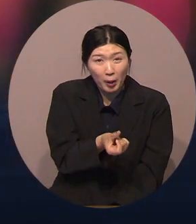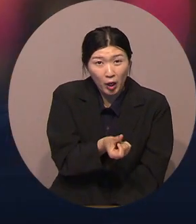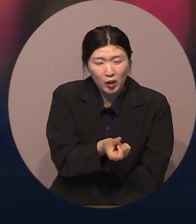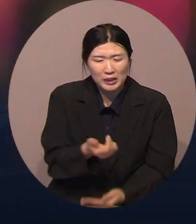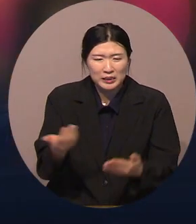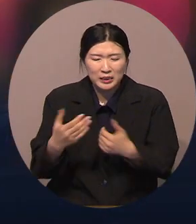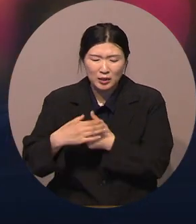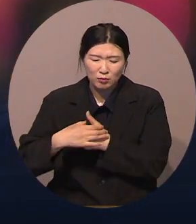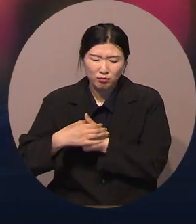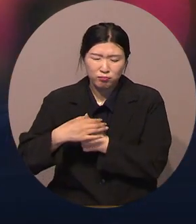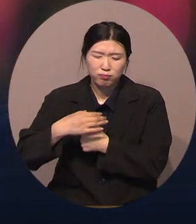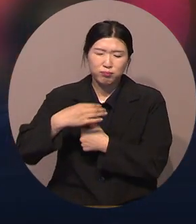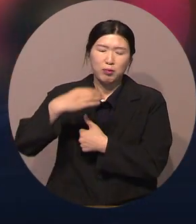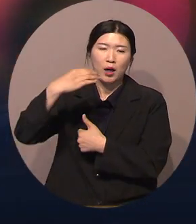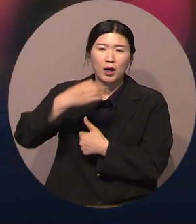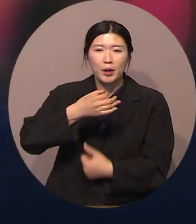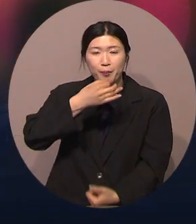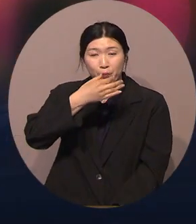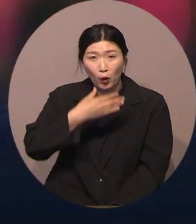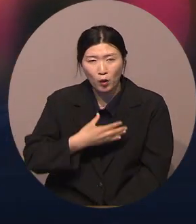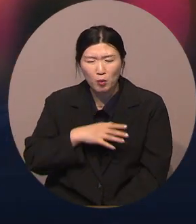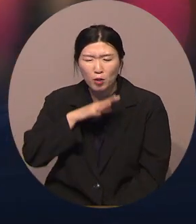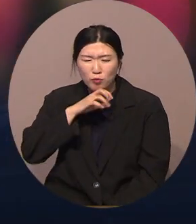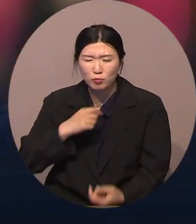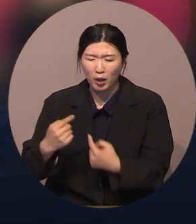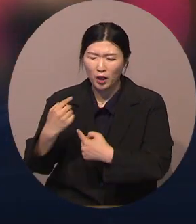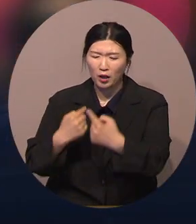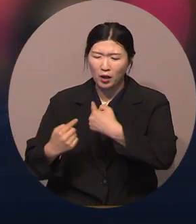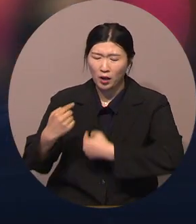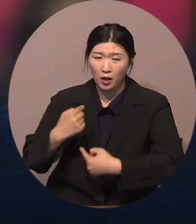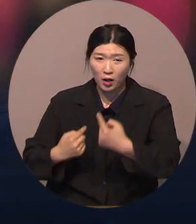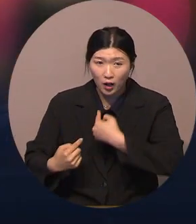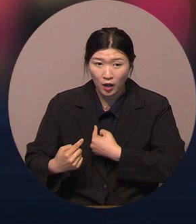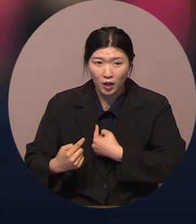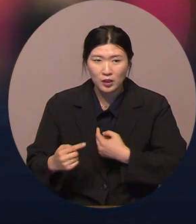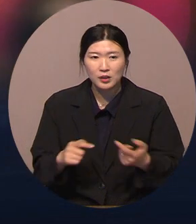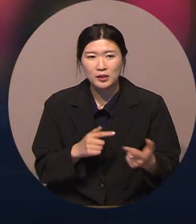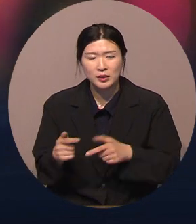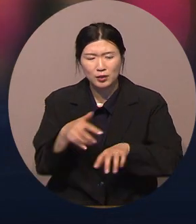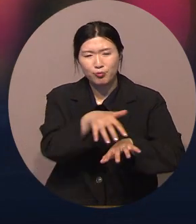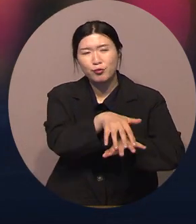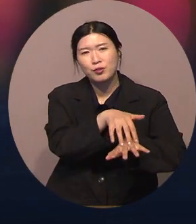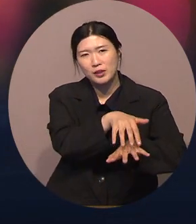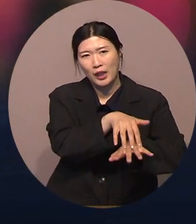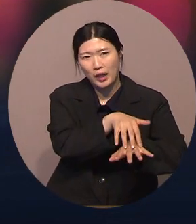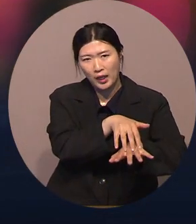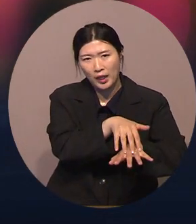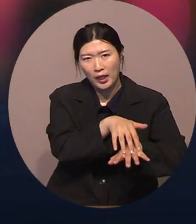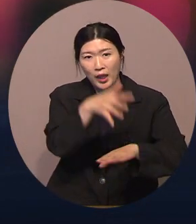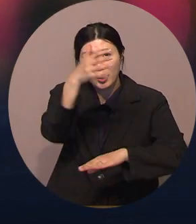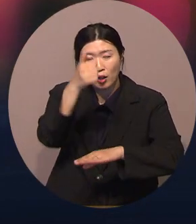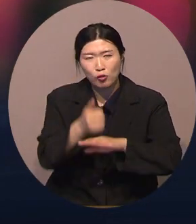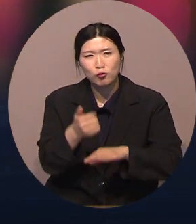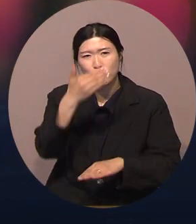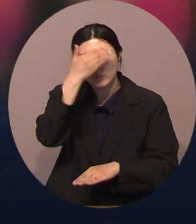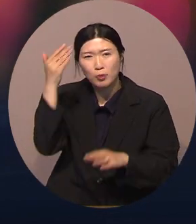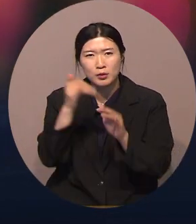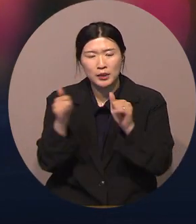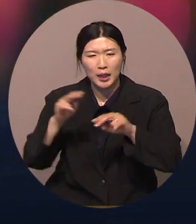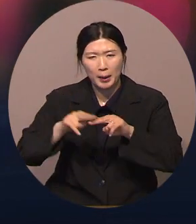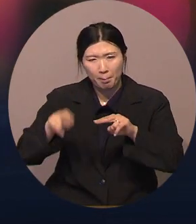높은 업무 강도 악성 민원 그리고 경직된 조직 문화 등이 저연차 하위직